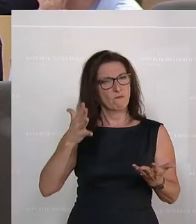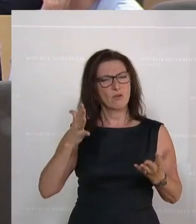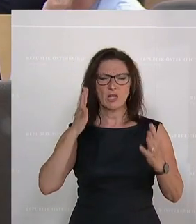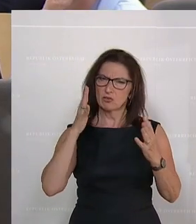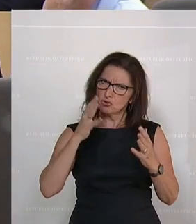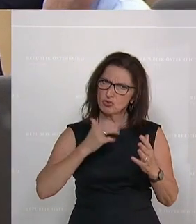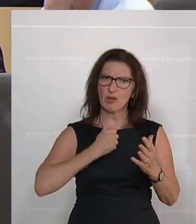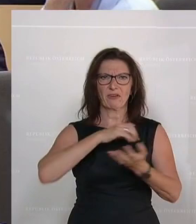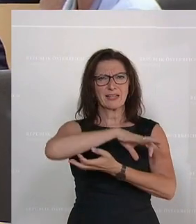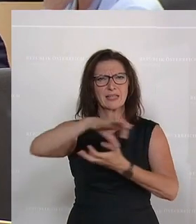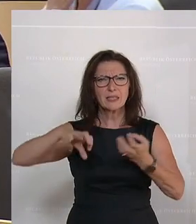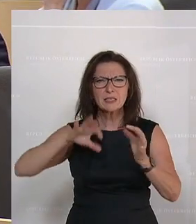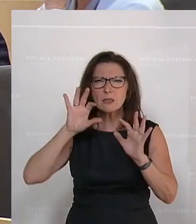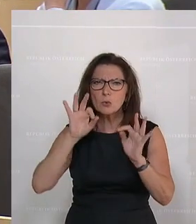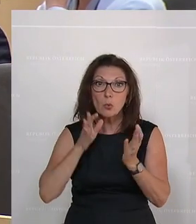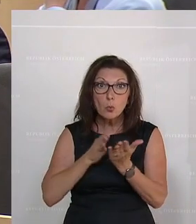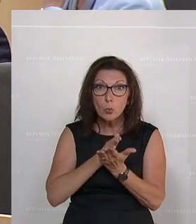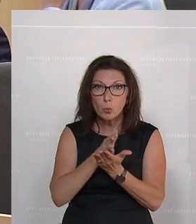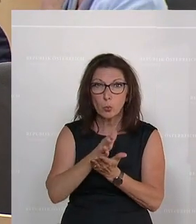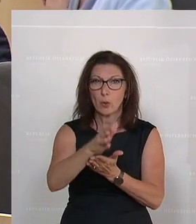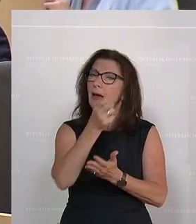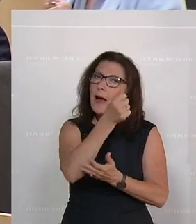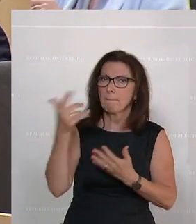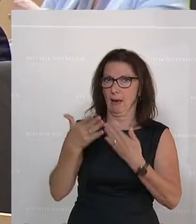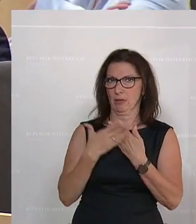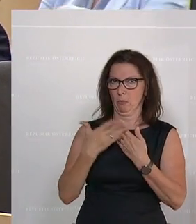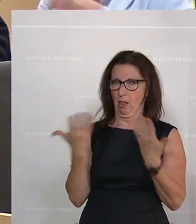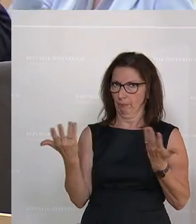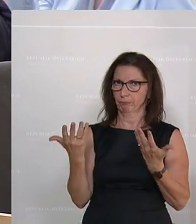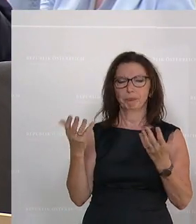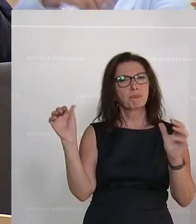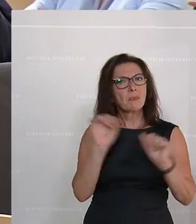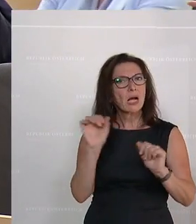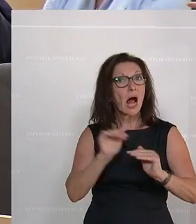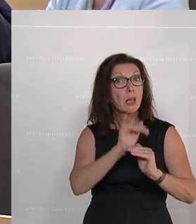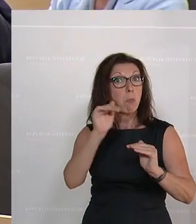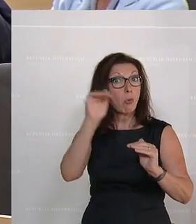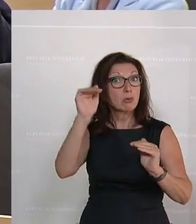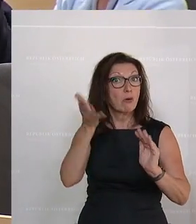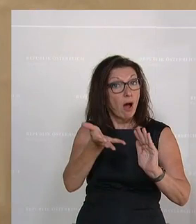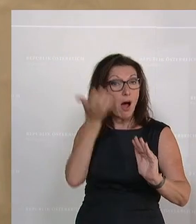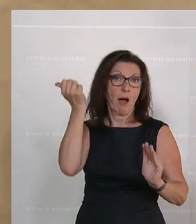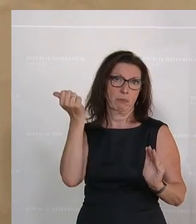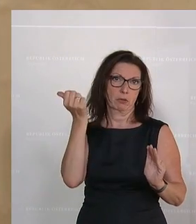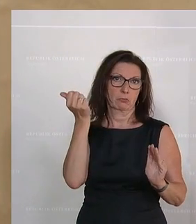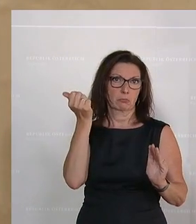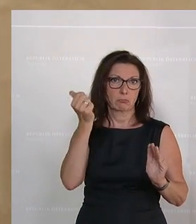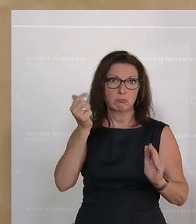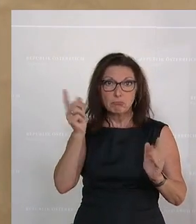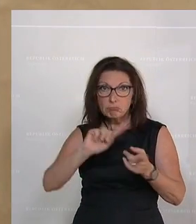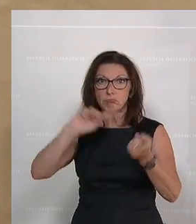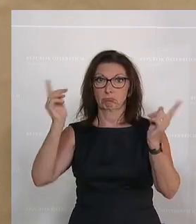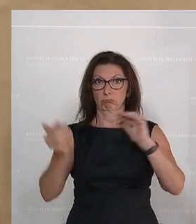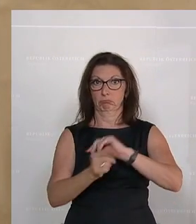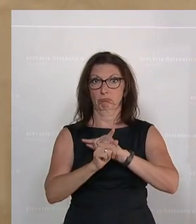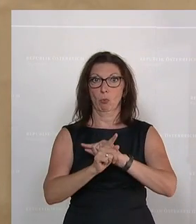konkrete einige beispiele wir werden die kalte progression abschaffen und damit kaufkraft im land